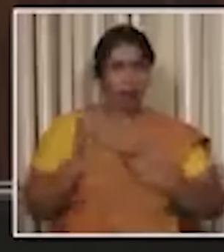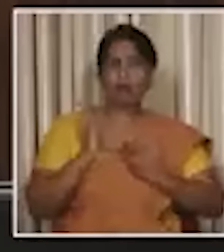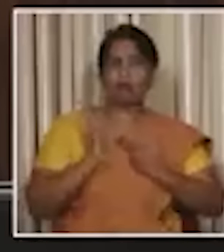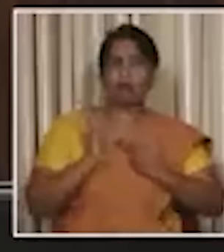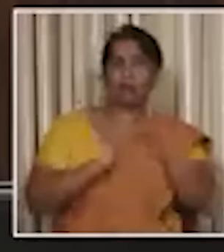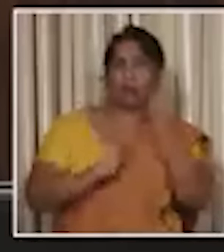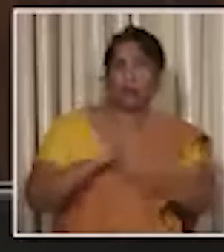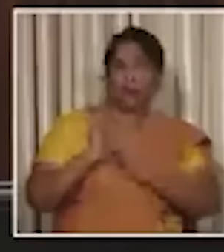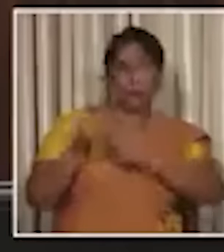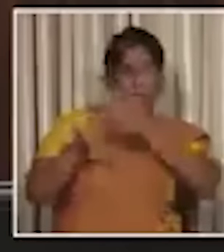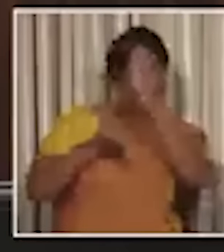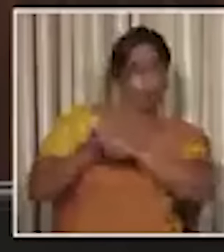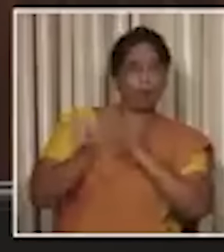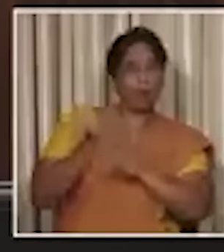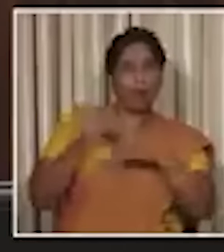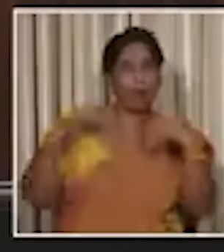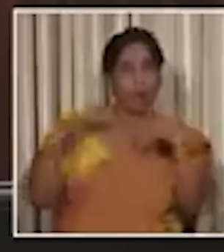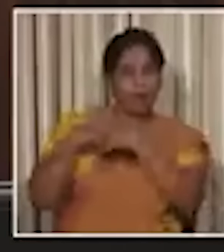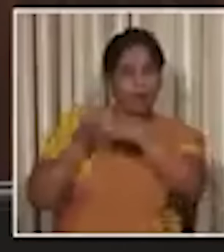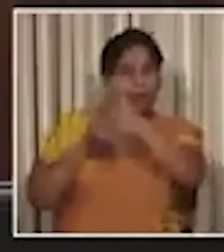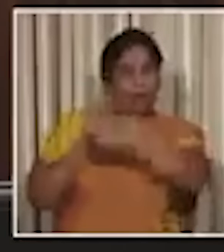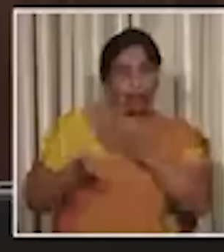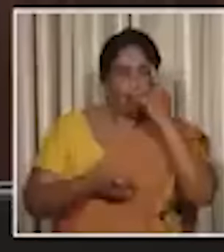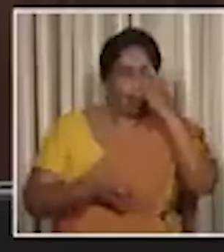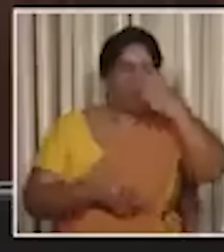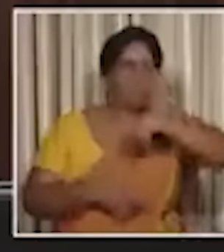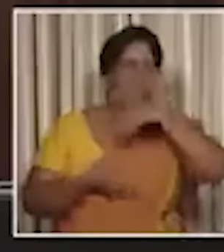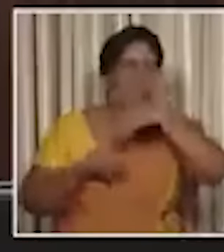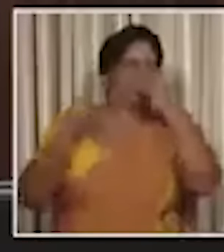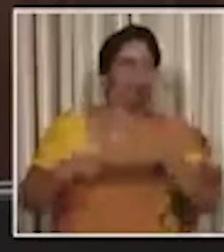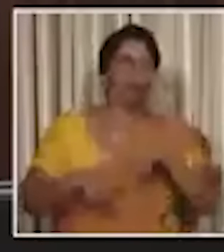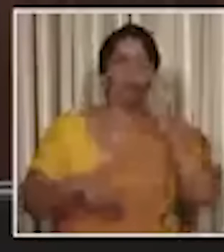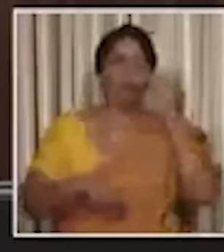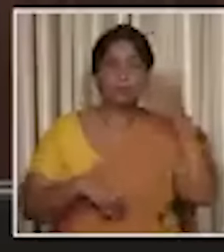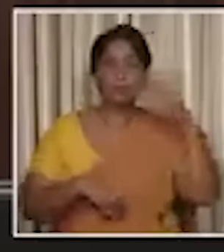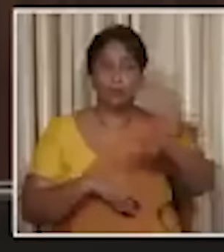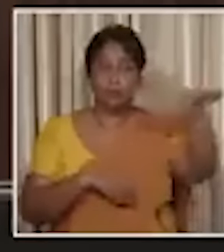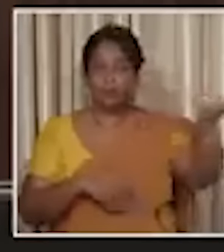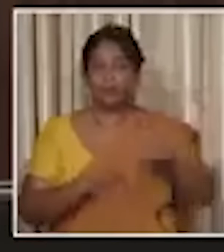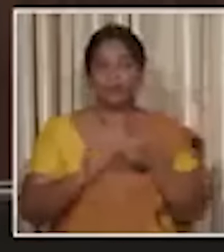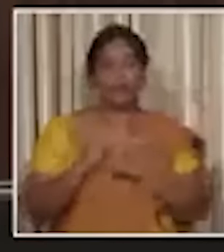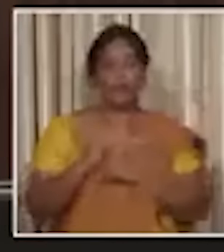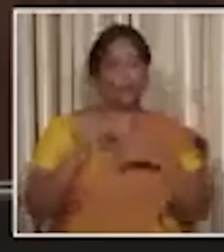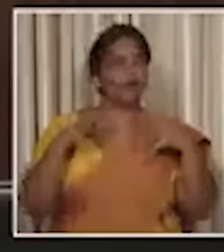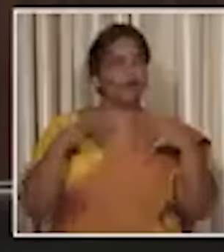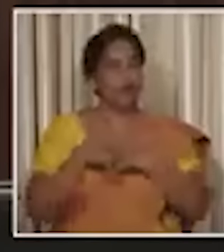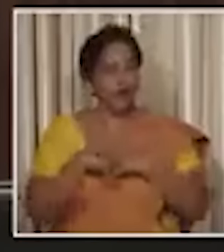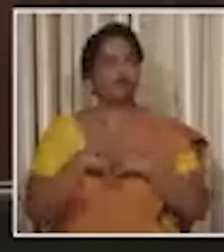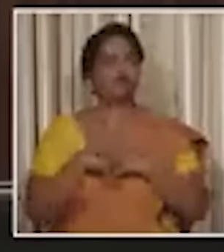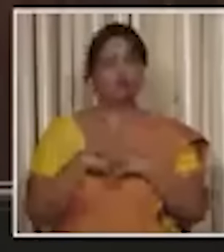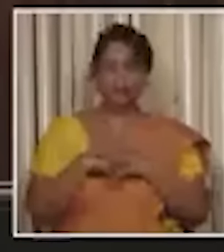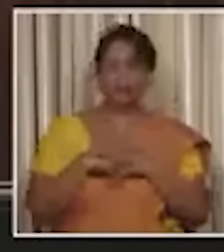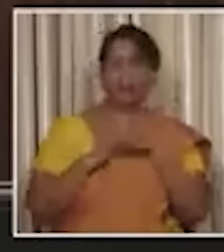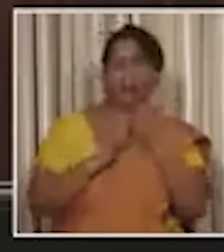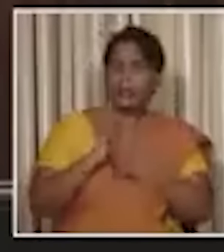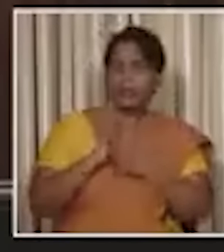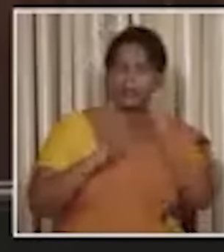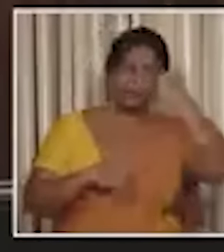இந்த மறுசீரமைப்பு தொடர்பாக மீள கலந்துரையாடுவதற்கு எமக்கு வாய்ப்பு கிடைக்கவில்லை. இரண்டு வருடங்களுக்கு மேலாக இது கலந்துரையாடப்பட்டிருந்தது. அதே